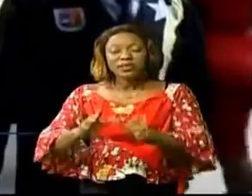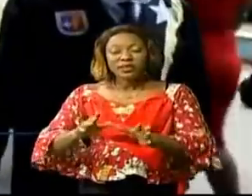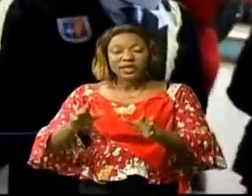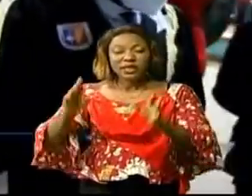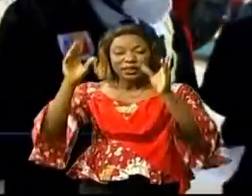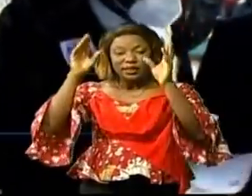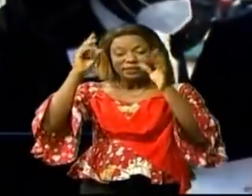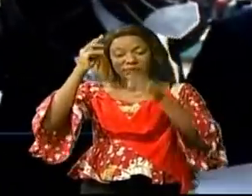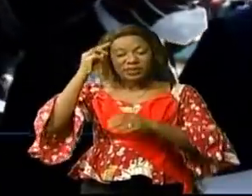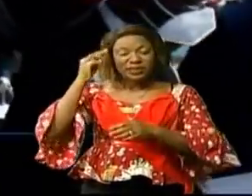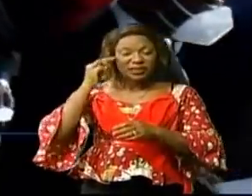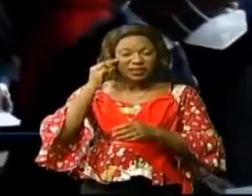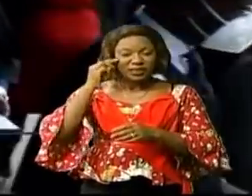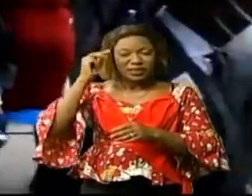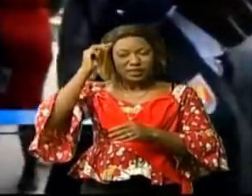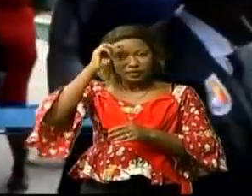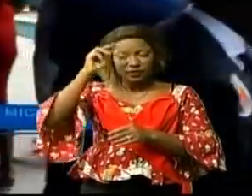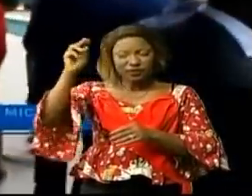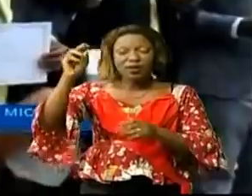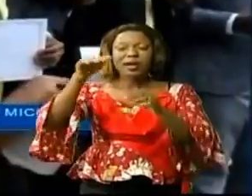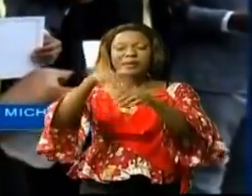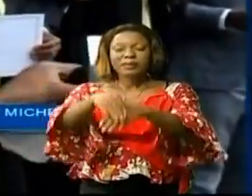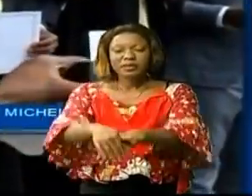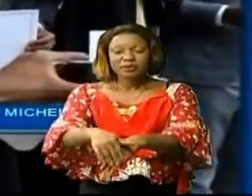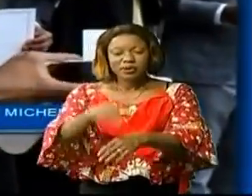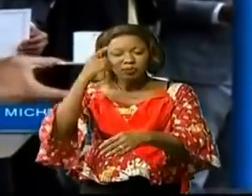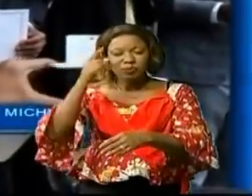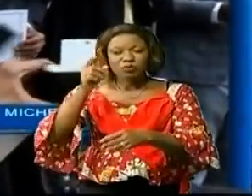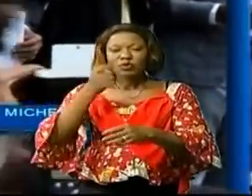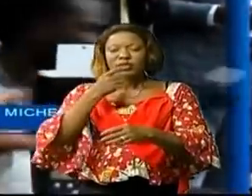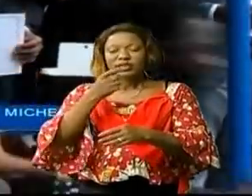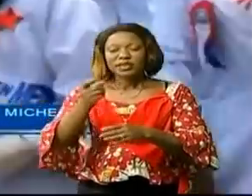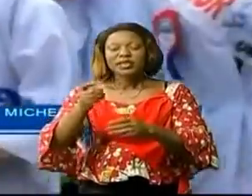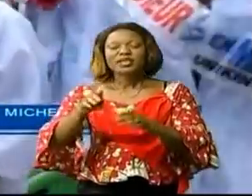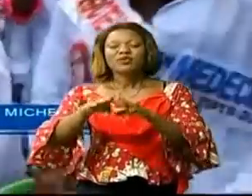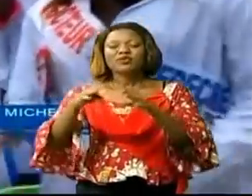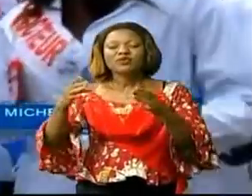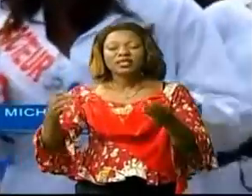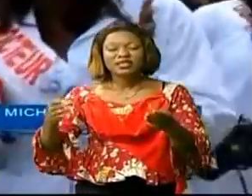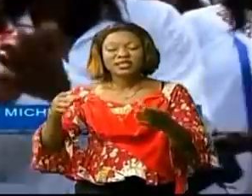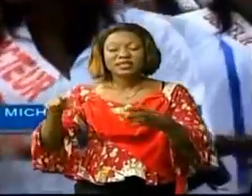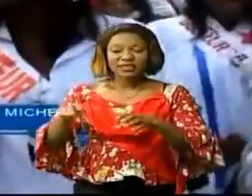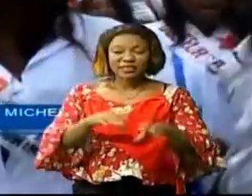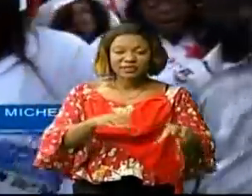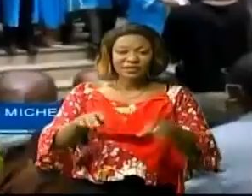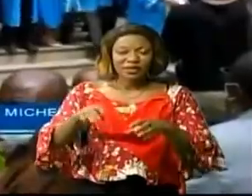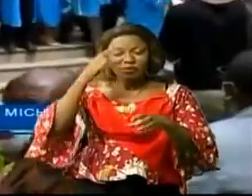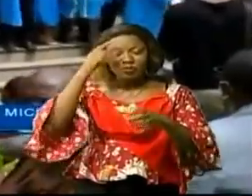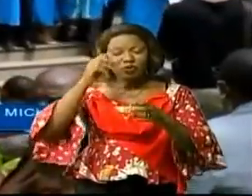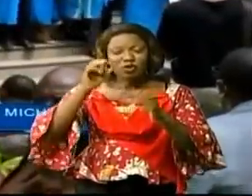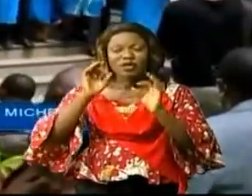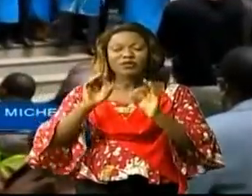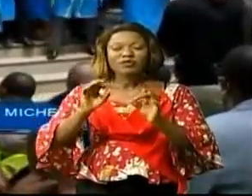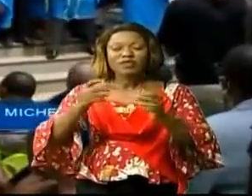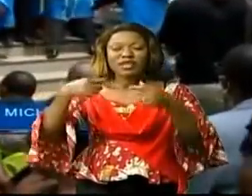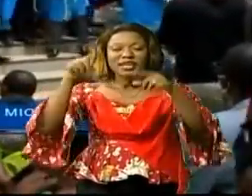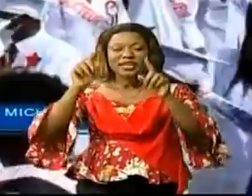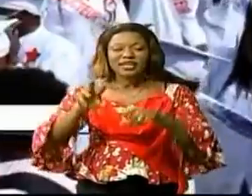l'ESU, a participé à cette cérémonie pour donner le coup d'envoi des activités pour la nouvelle année